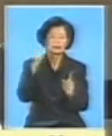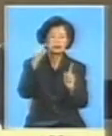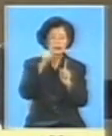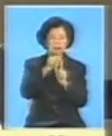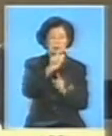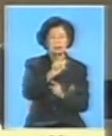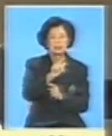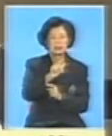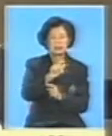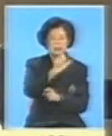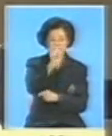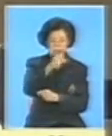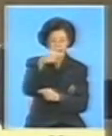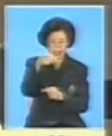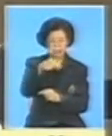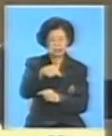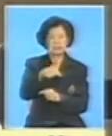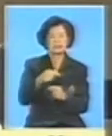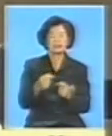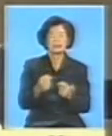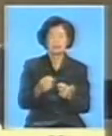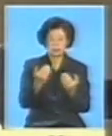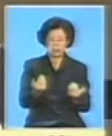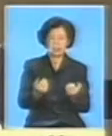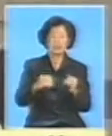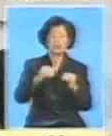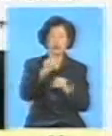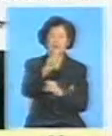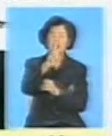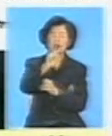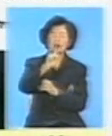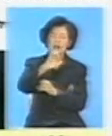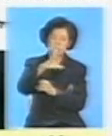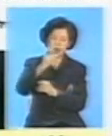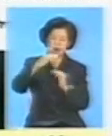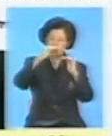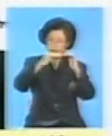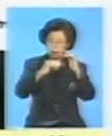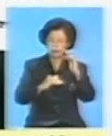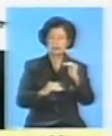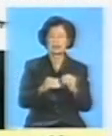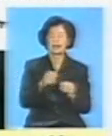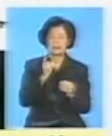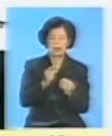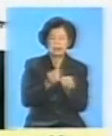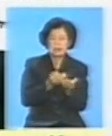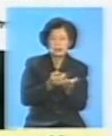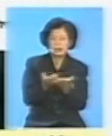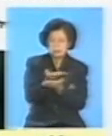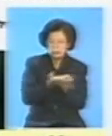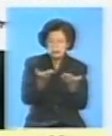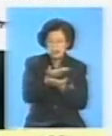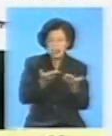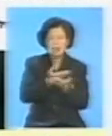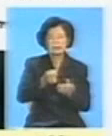งคณะรัฐมนตรีในปัจจุบันนะครับขณะนี้คสช.ได้เริ่มลดบทบาทและภารกิจลงมาในระดับการเป็นที่ปรึกษา